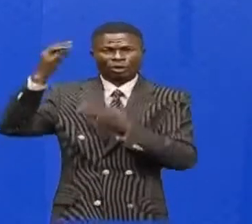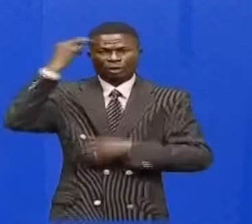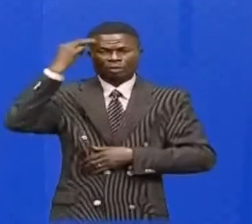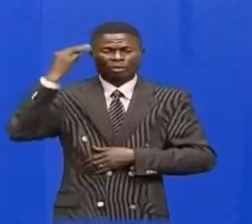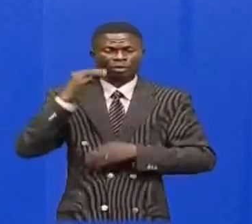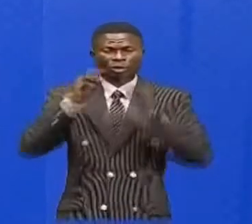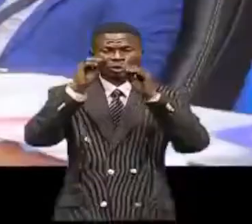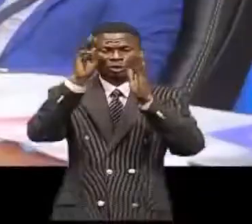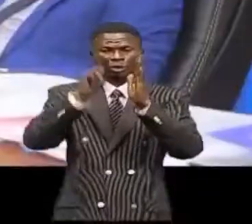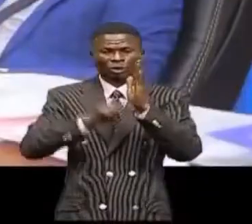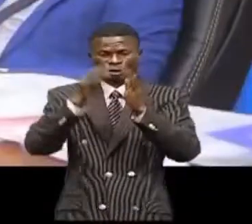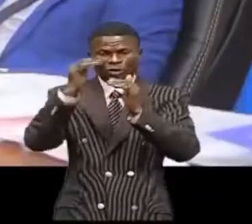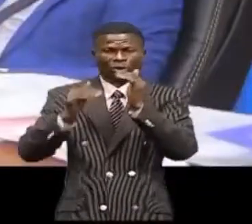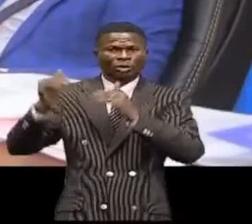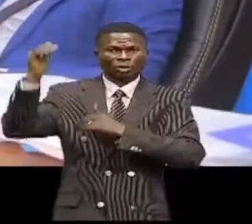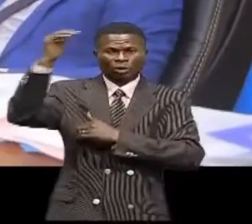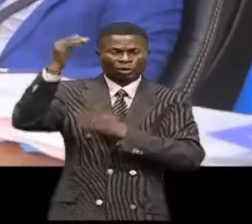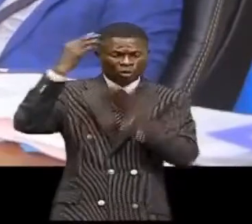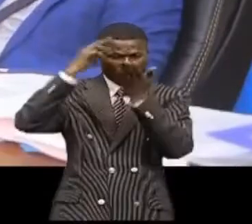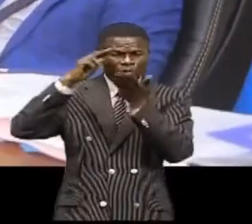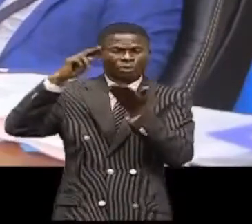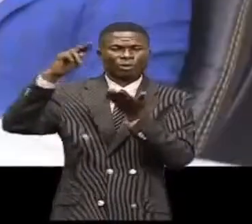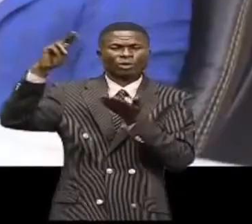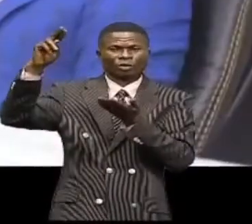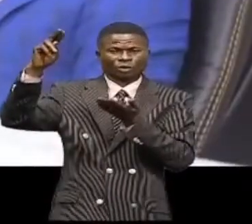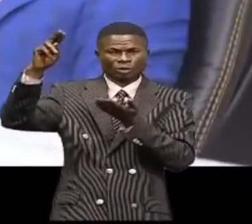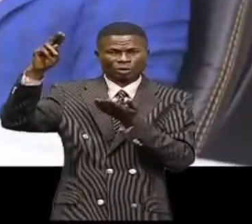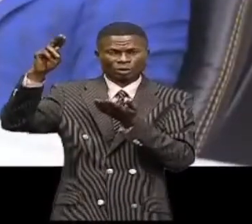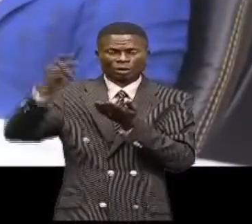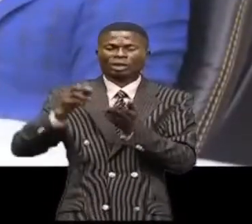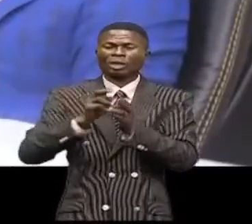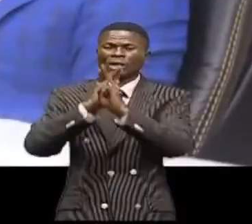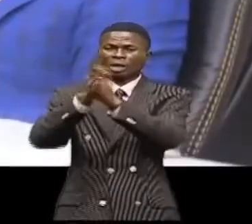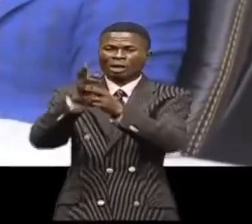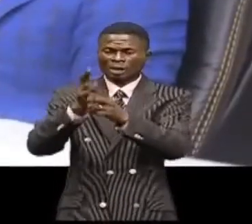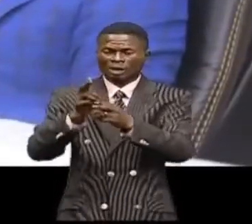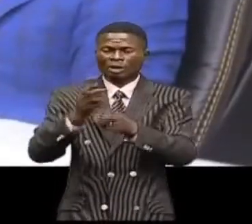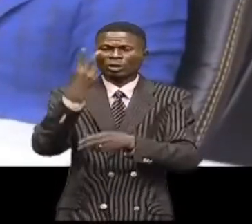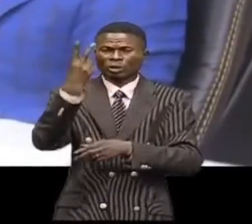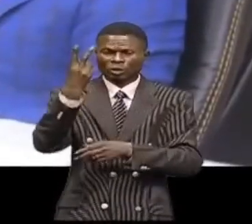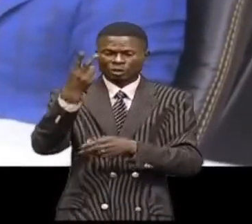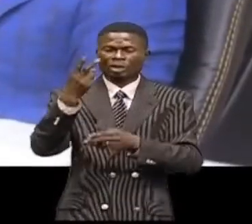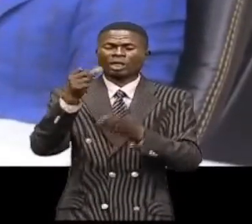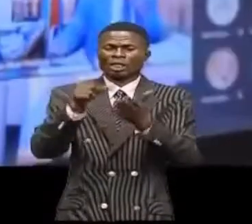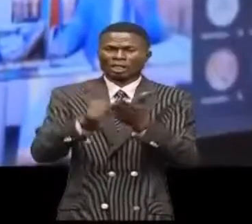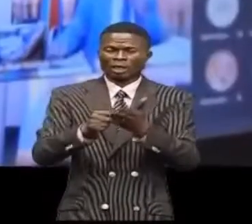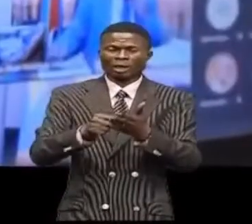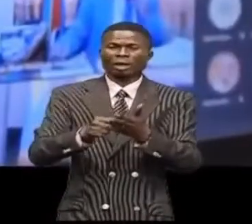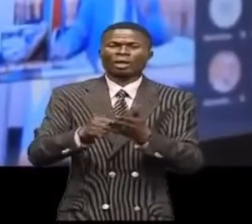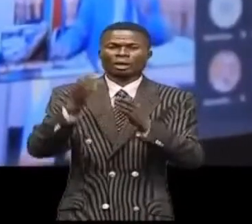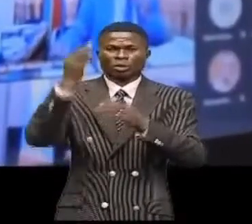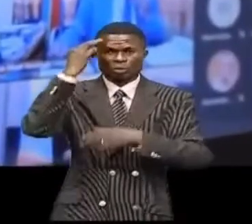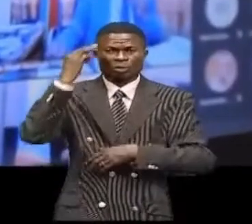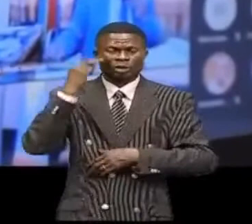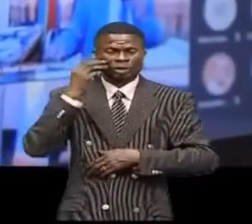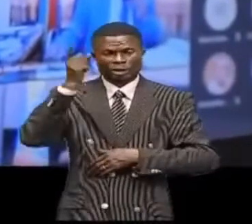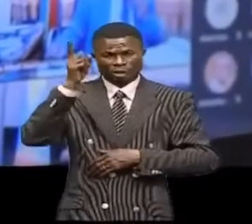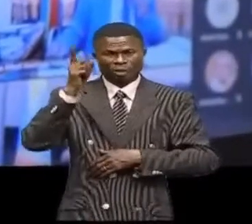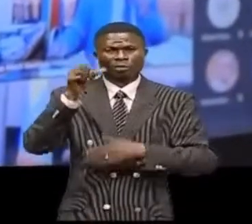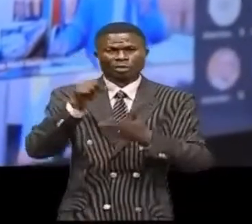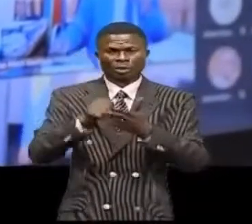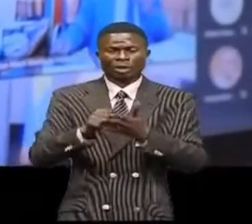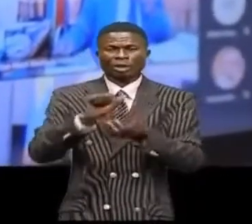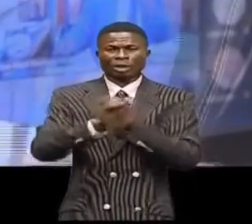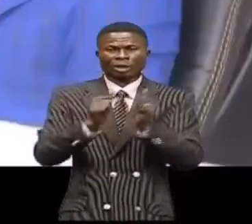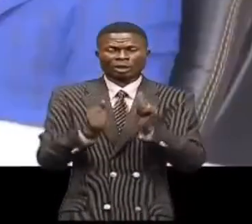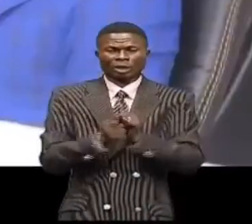de l'Enseignement supérieur et universitaire a présenté deux notes au Conseil de ministres. La première a concerné la